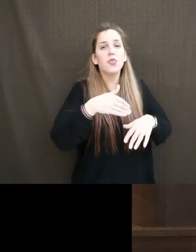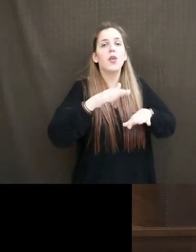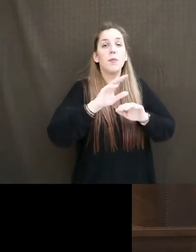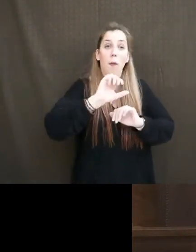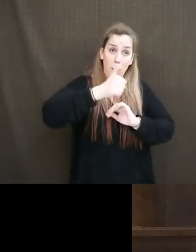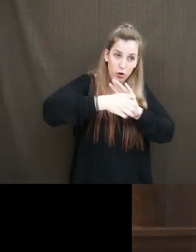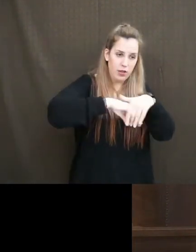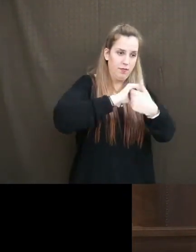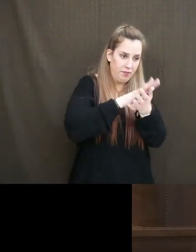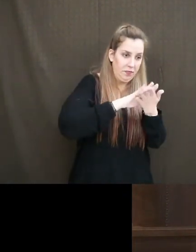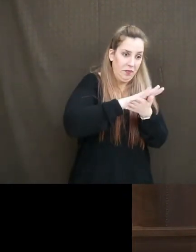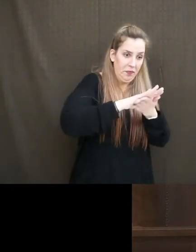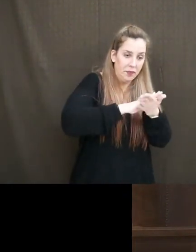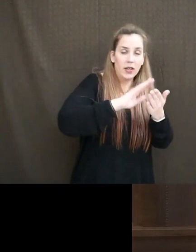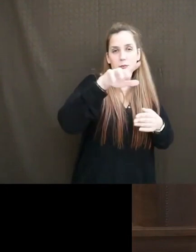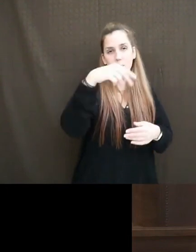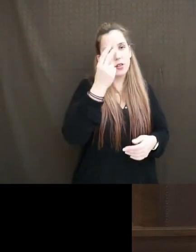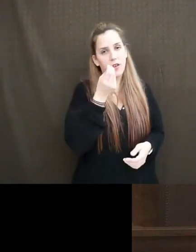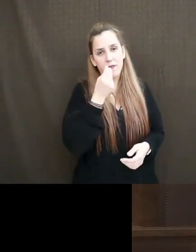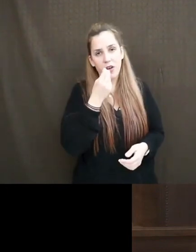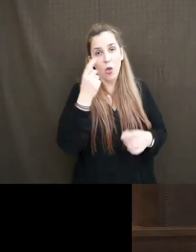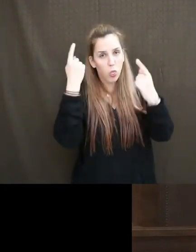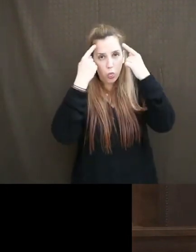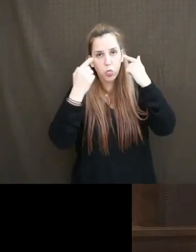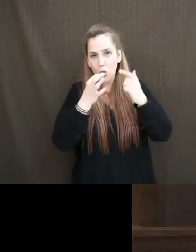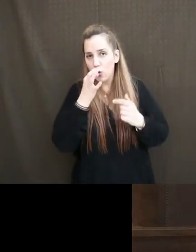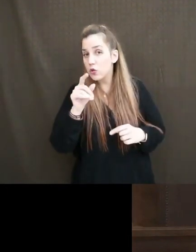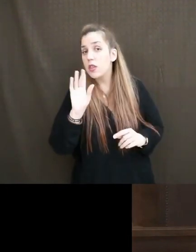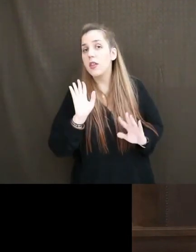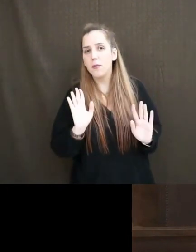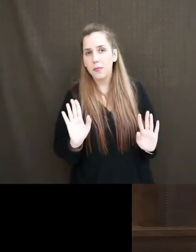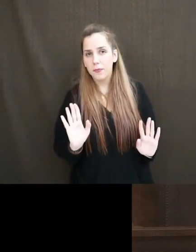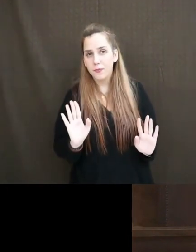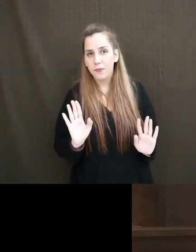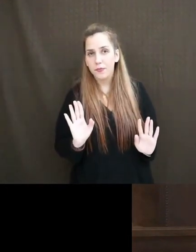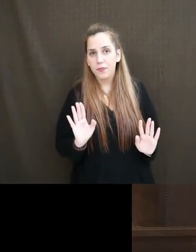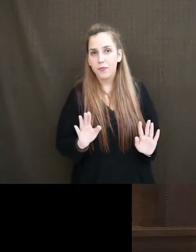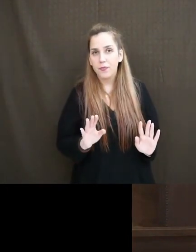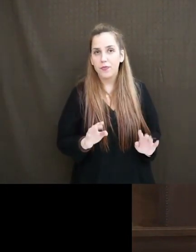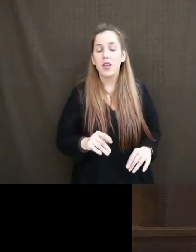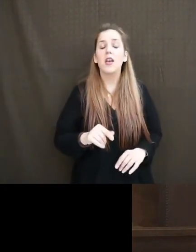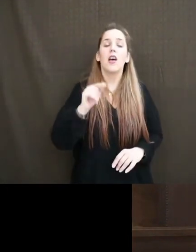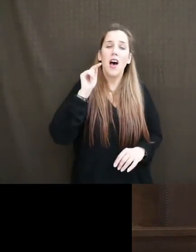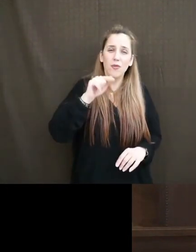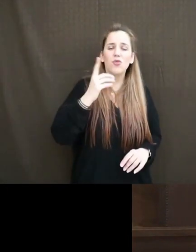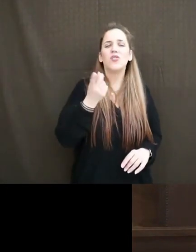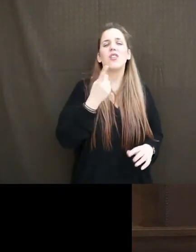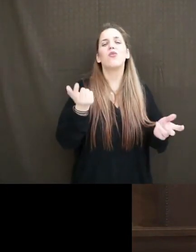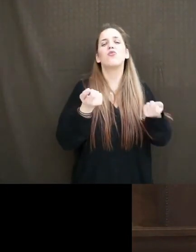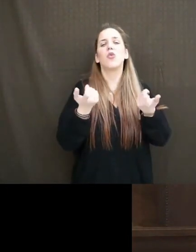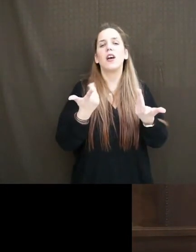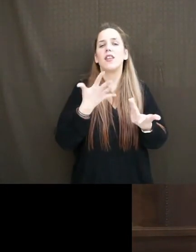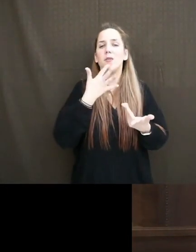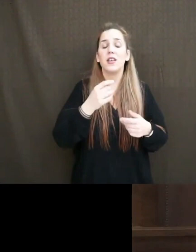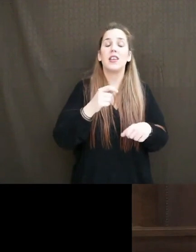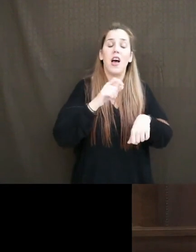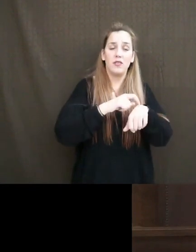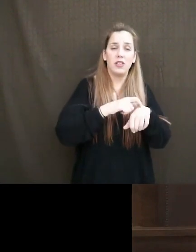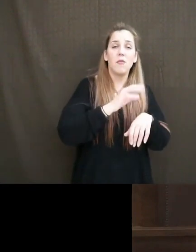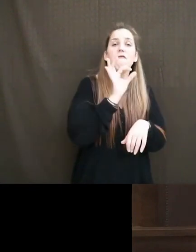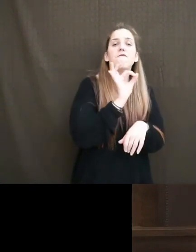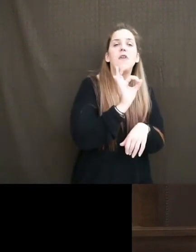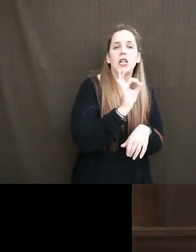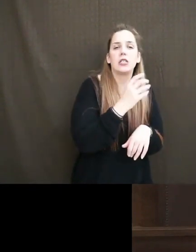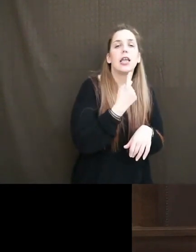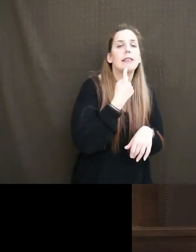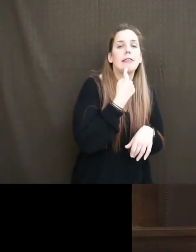συνείδηση των ανθρώπων, η παράδοση των προγόνων είχε εξισωθεί με τις γραφές. Και ήταν το